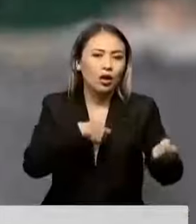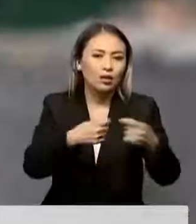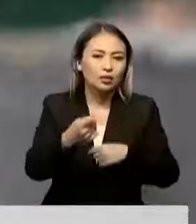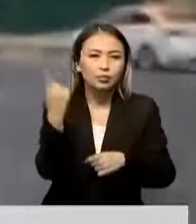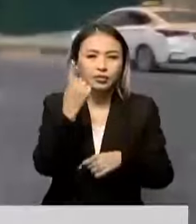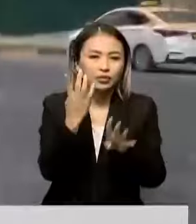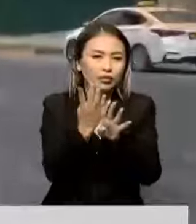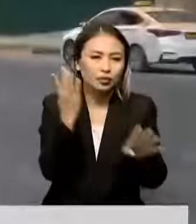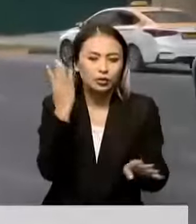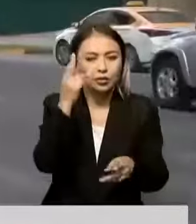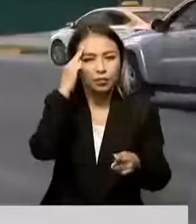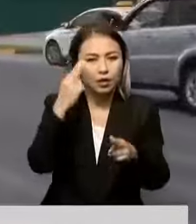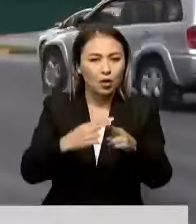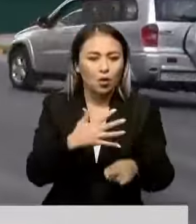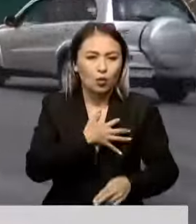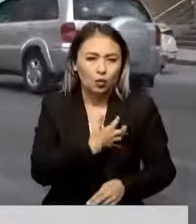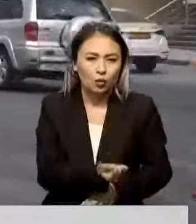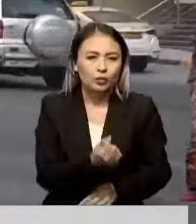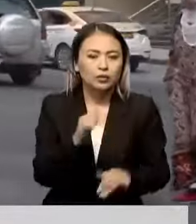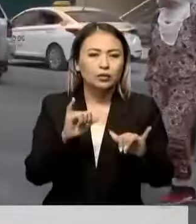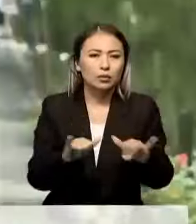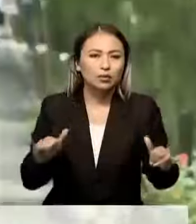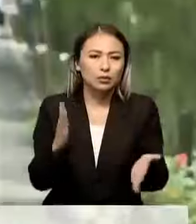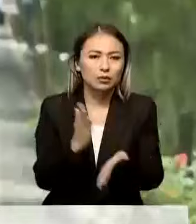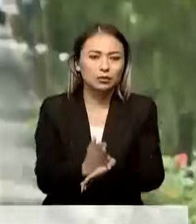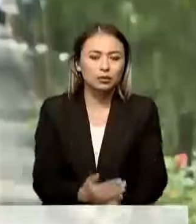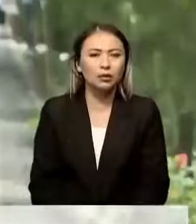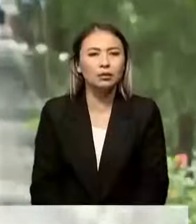бірінші кезекте бауырластық рухта дамып келе жатқанын атап өтуде.